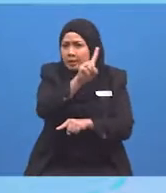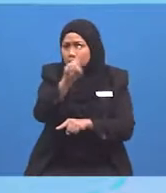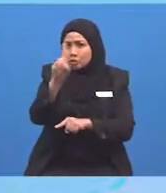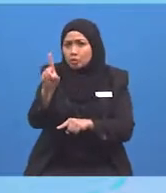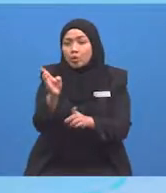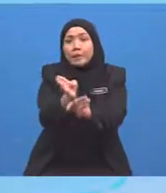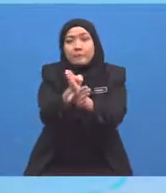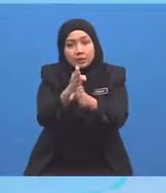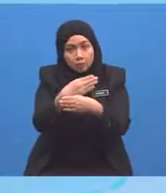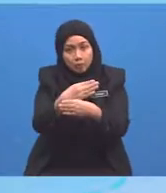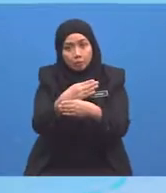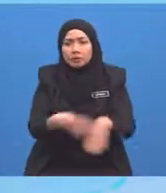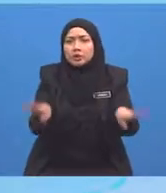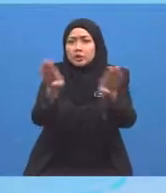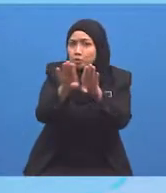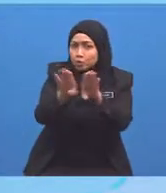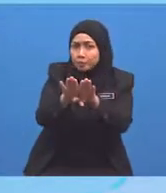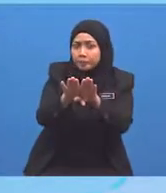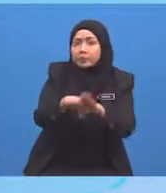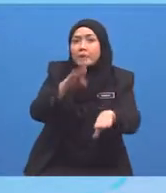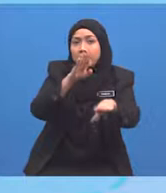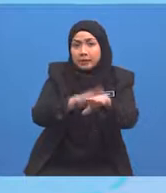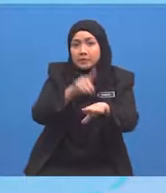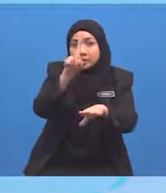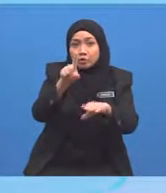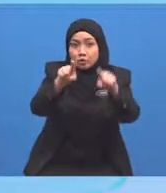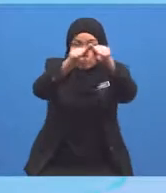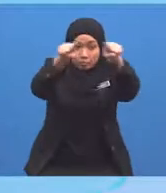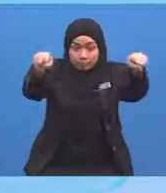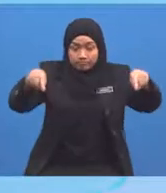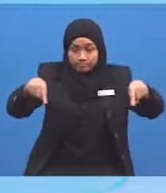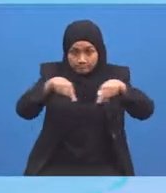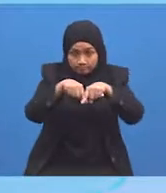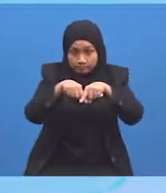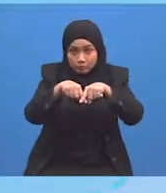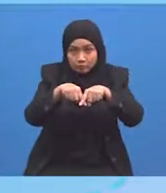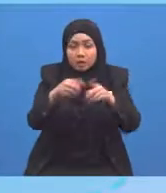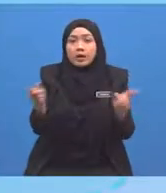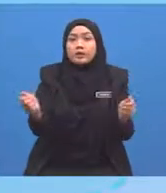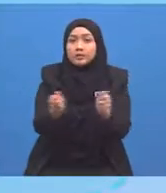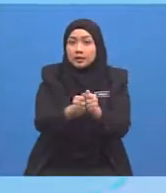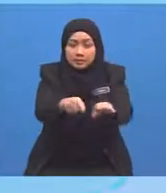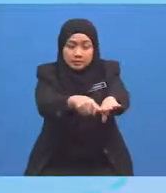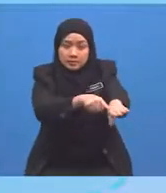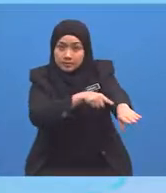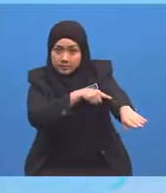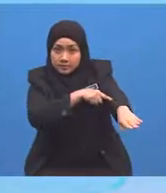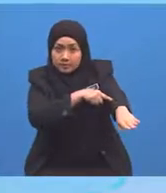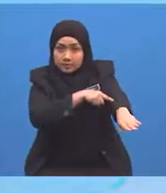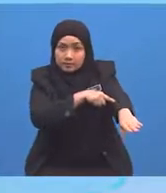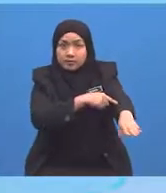bentuk tertutup pada suatu sata dengan sisinya terdiri